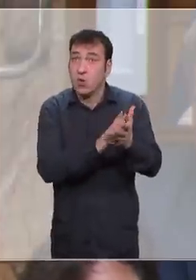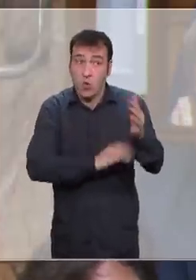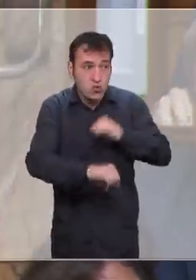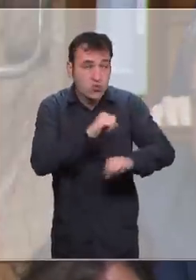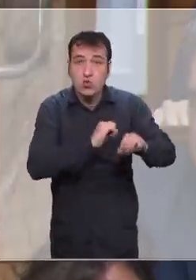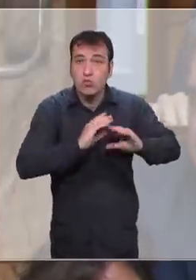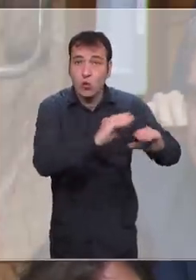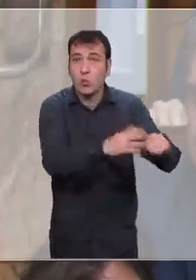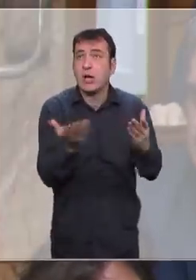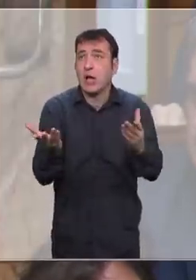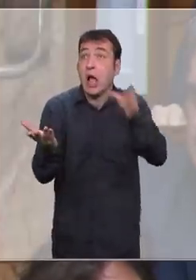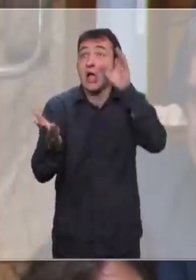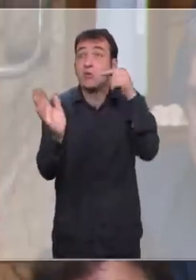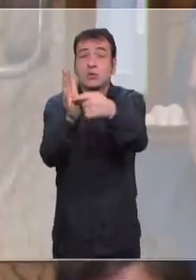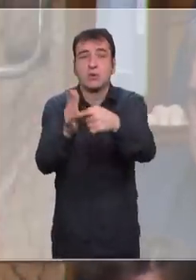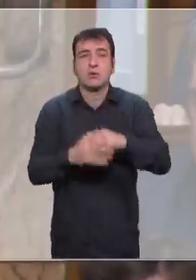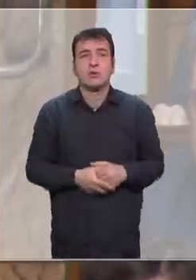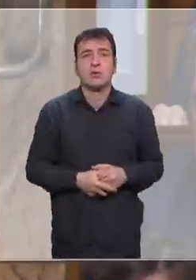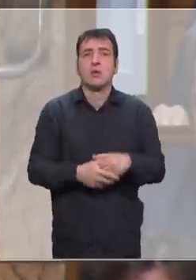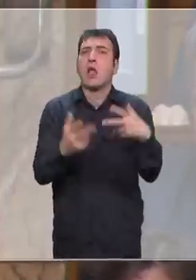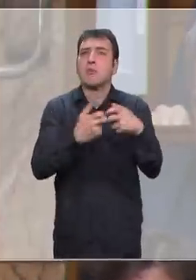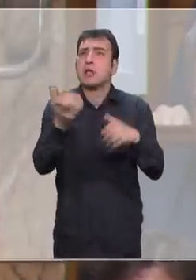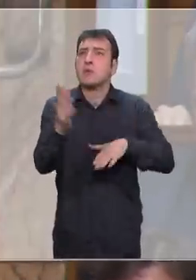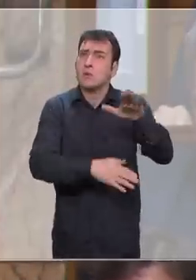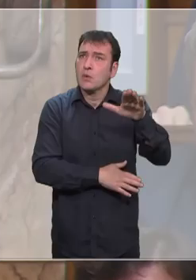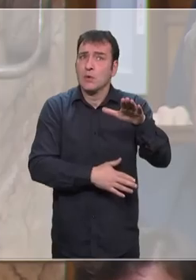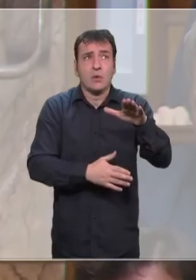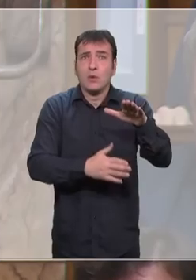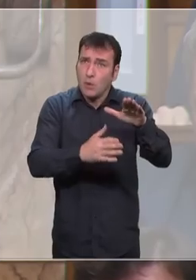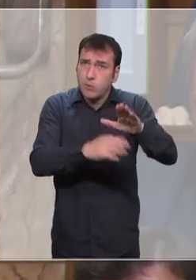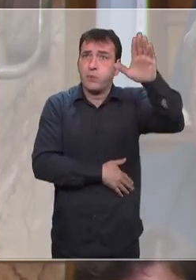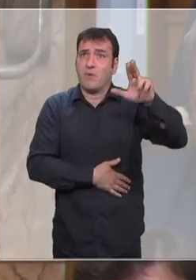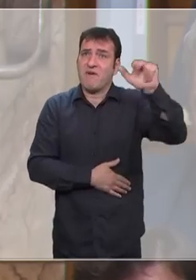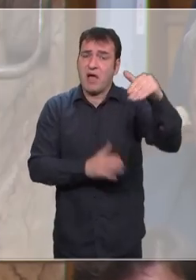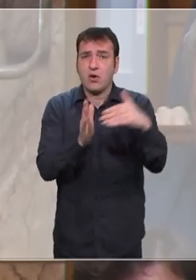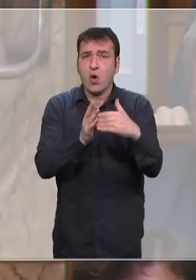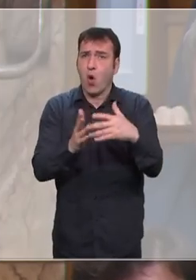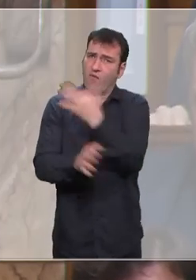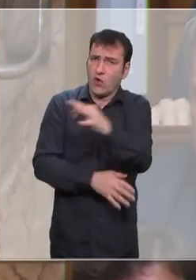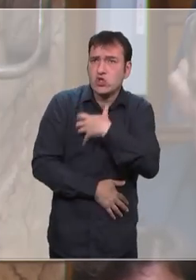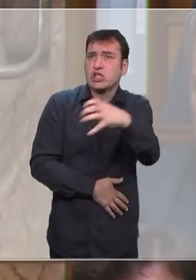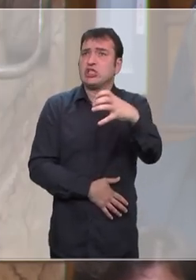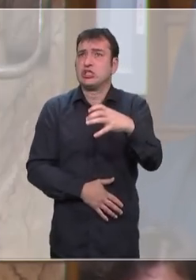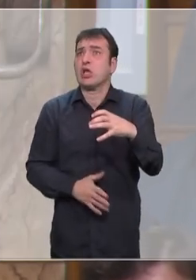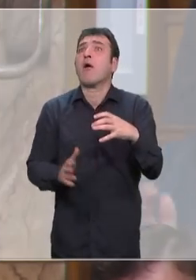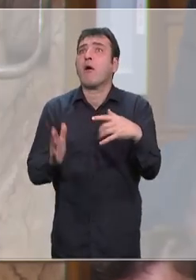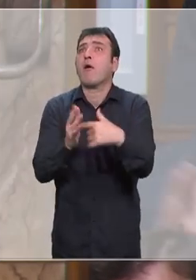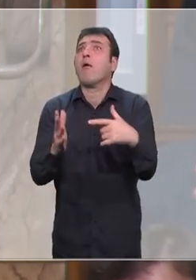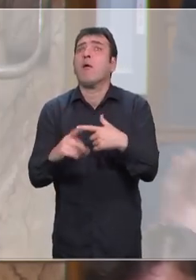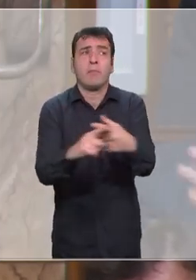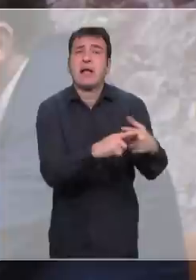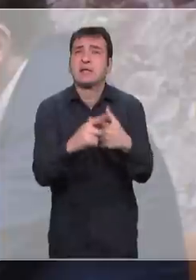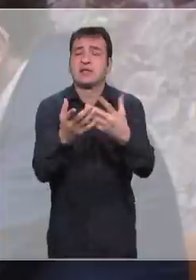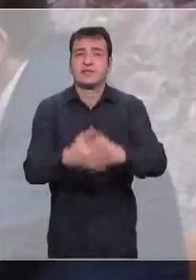L'inflation prévue dans les mois à venir va atteindre de nouveaux records. Merci la France beaucoup. Est riche. Alors quand allez-vous enfin partager ? Merci